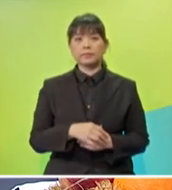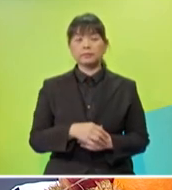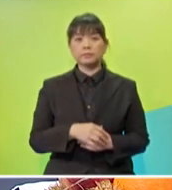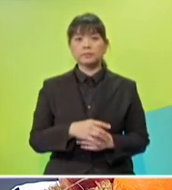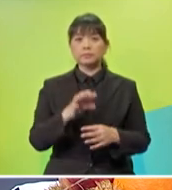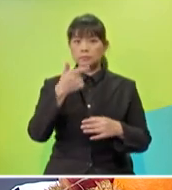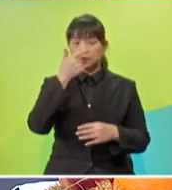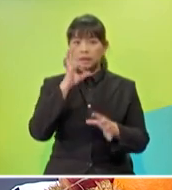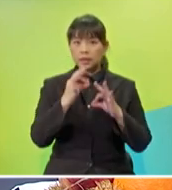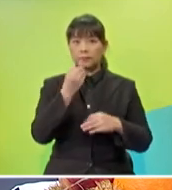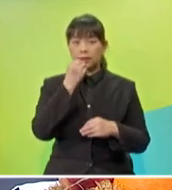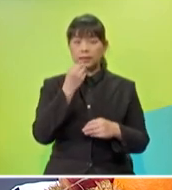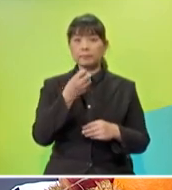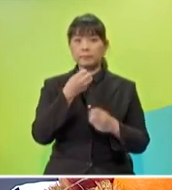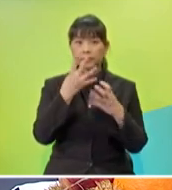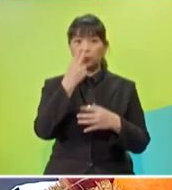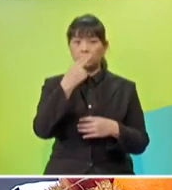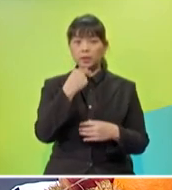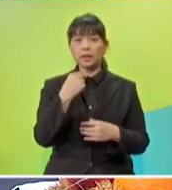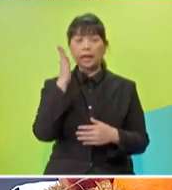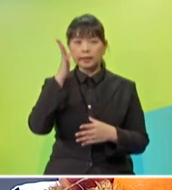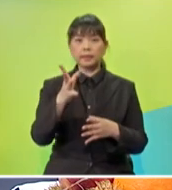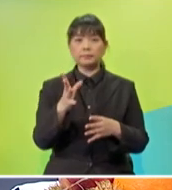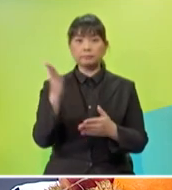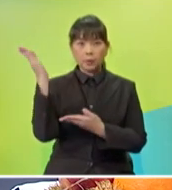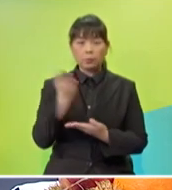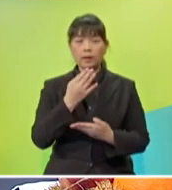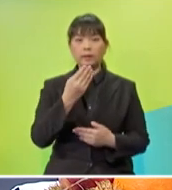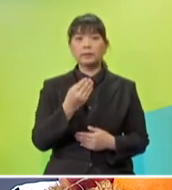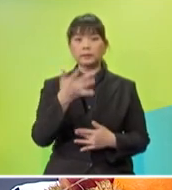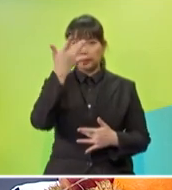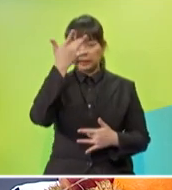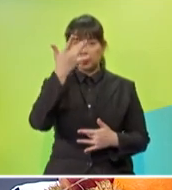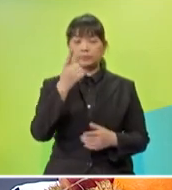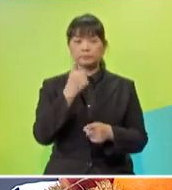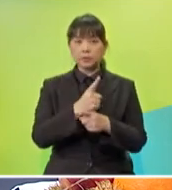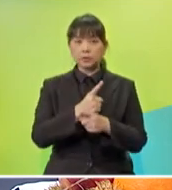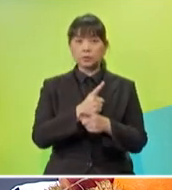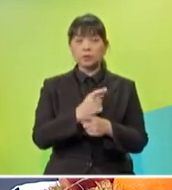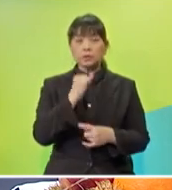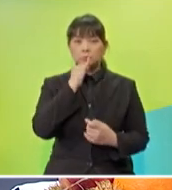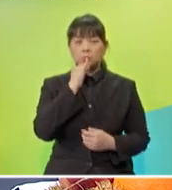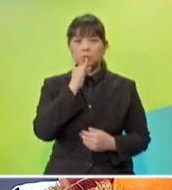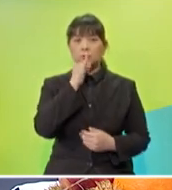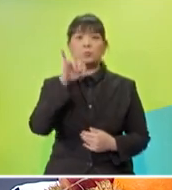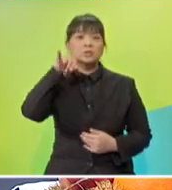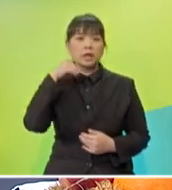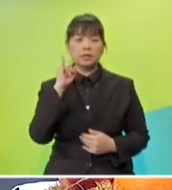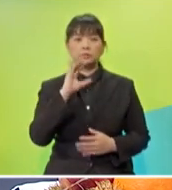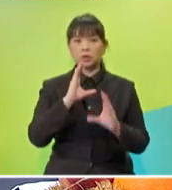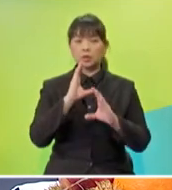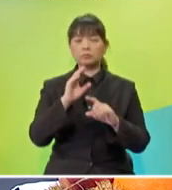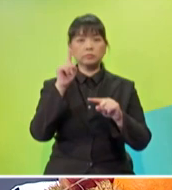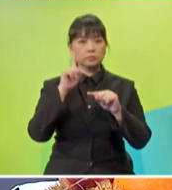banyak akan mengundang penyakit makanan dengan tidak berkhasiat betul ibu saya melarang saya ambil makanan ringan